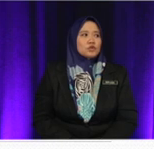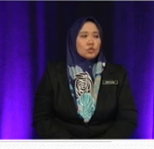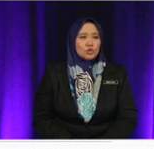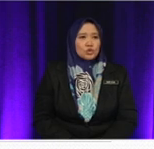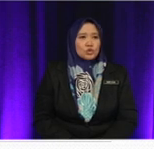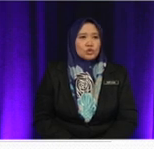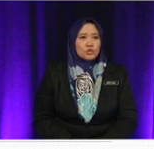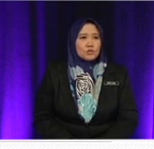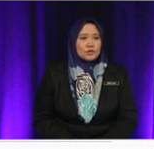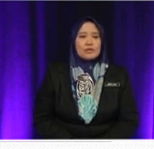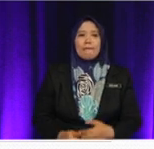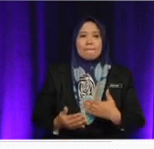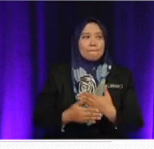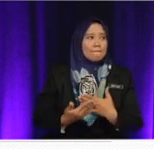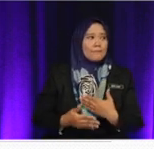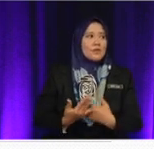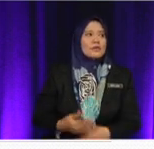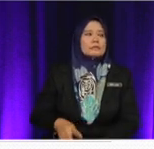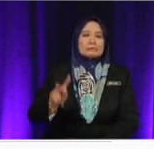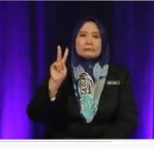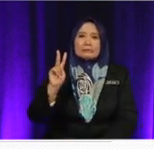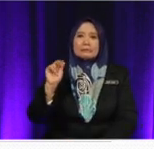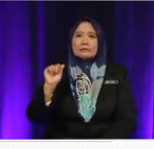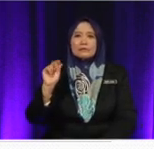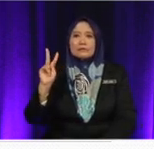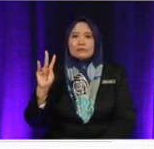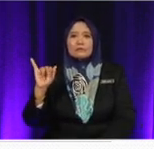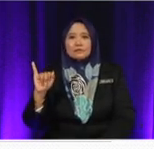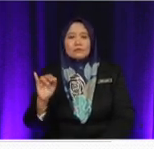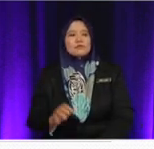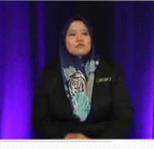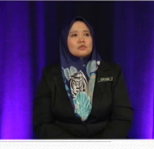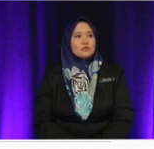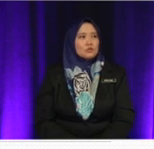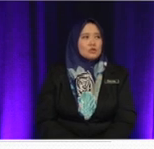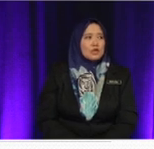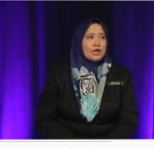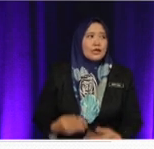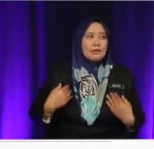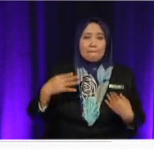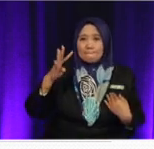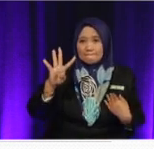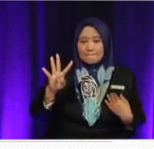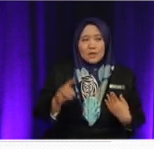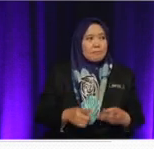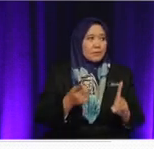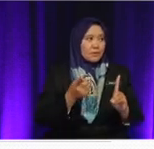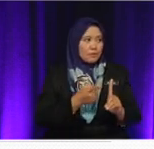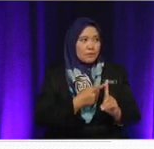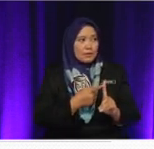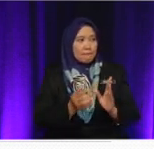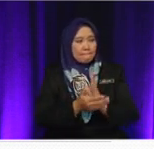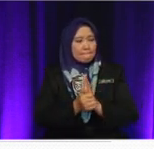individu. Kalau nak mudah ingat, KAKI, kemahiran asas keusahawanan individu. Yang ada empat, yang pertama berfikiran,